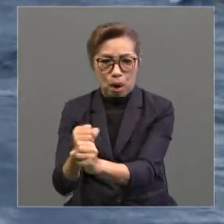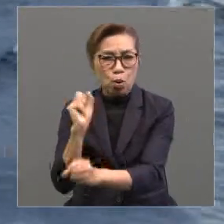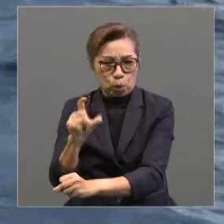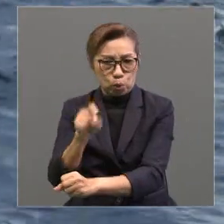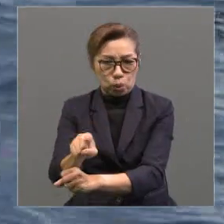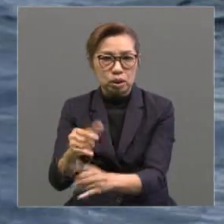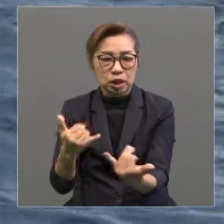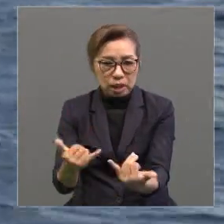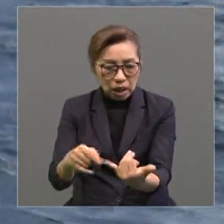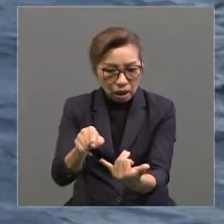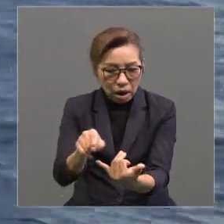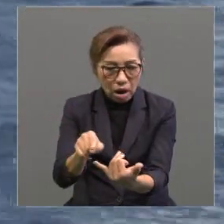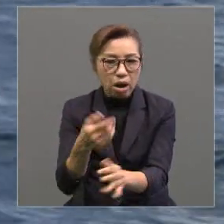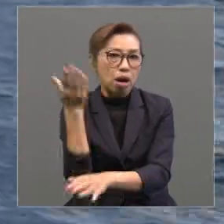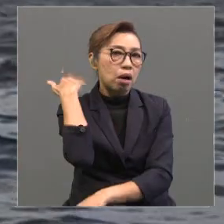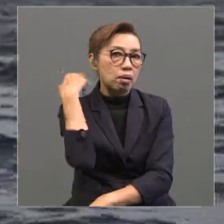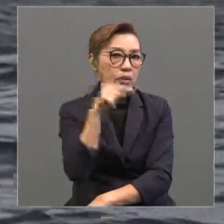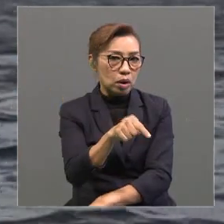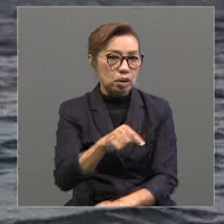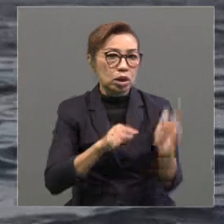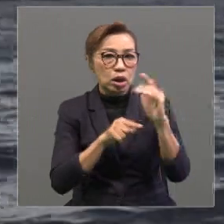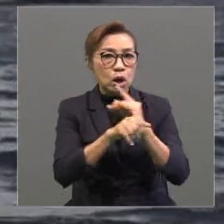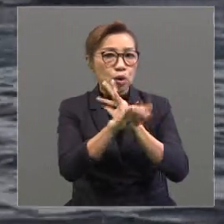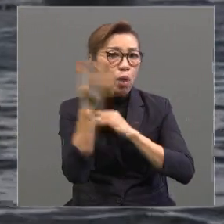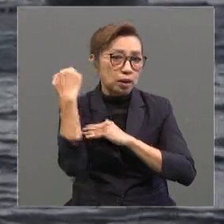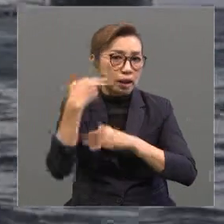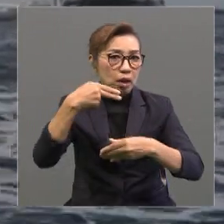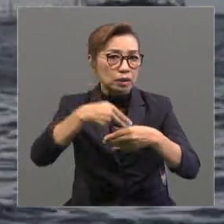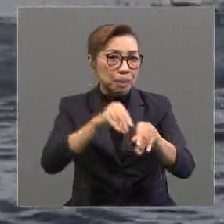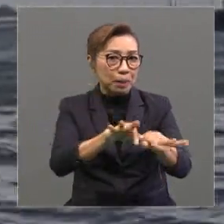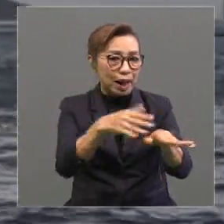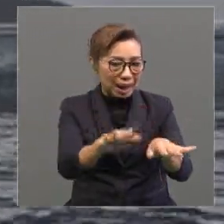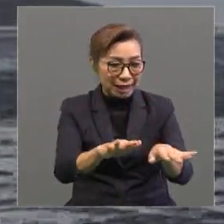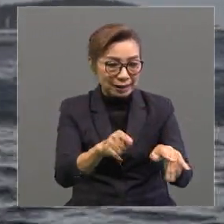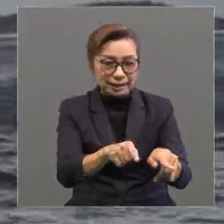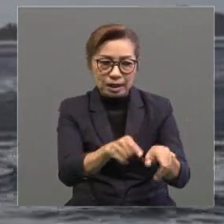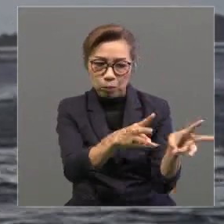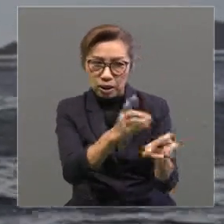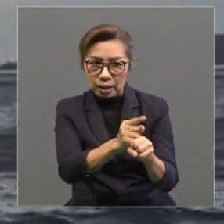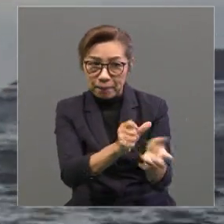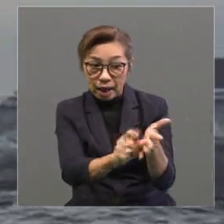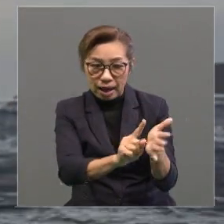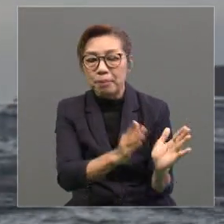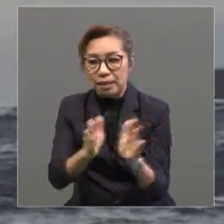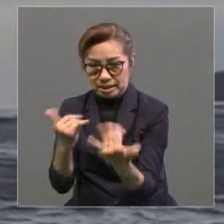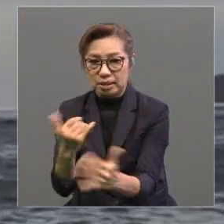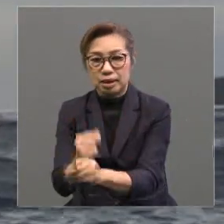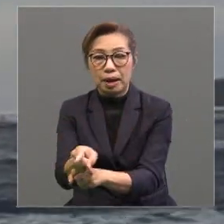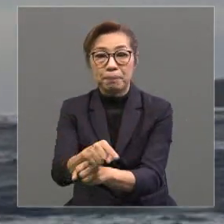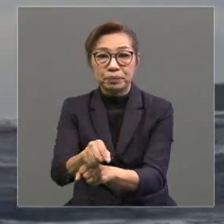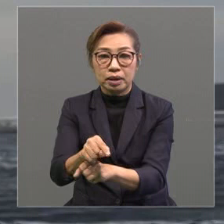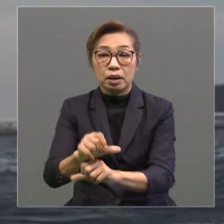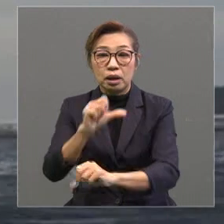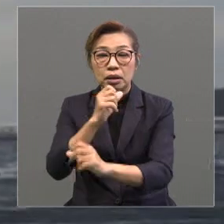โดยการถอดบทเรียนจากเหตุน้ำมันรั่วที่จังหวัดระยองสำหรับสารเคมีที่ใช้ในการขจัดคราบน้ำมันนั้นไม่มีผล